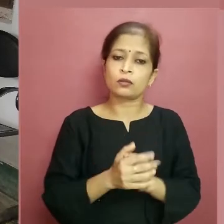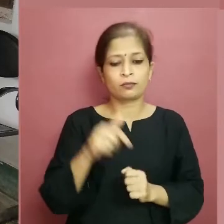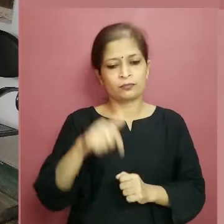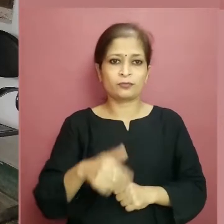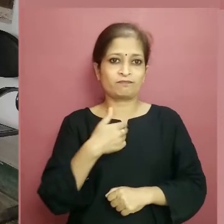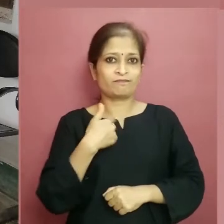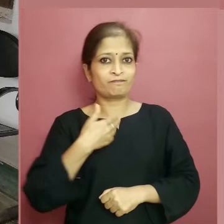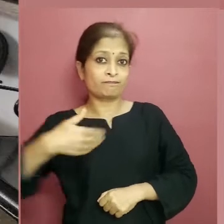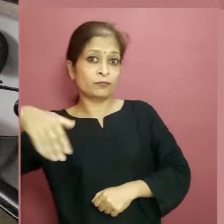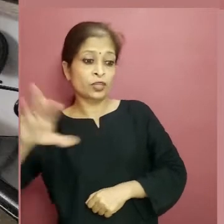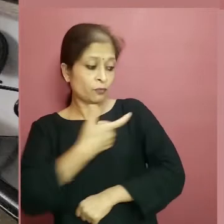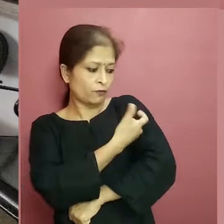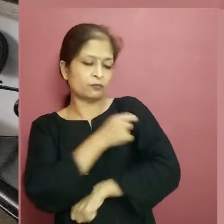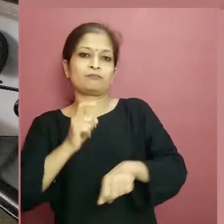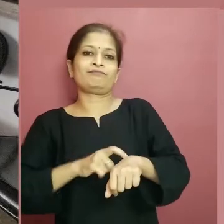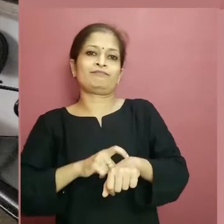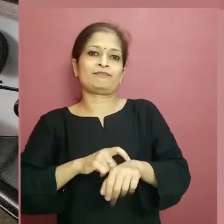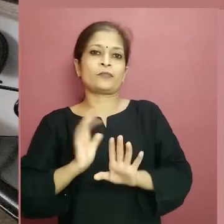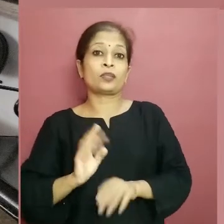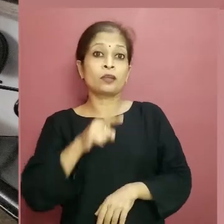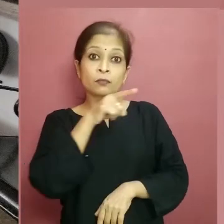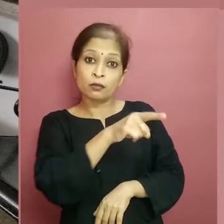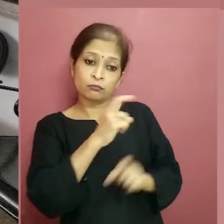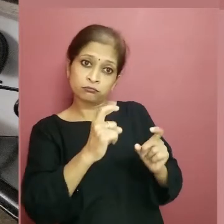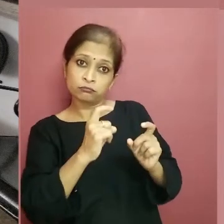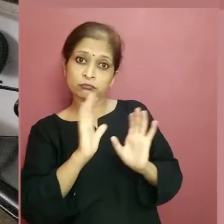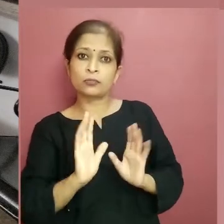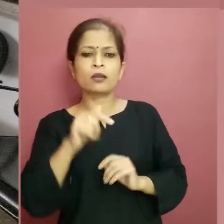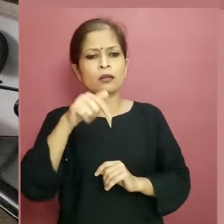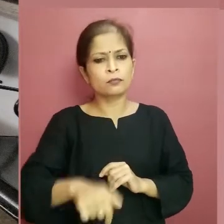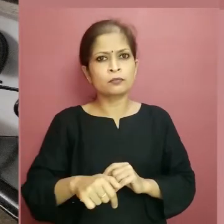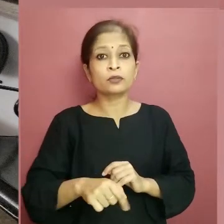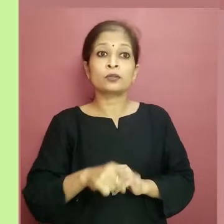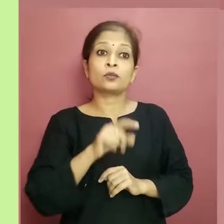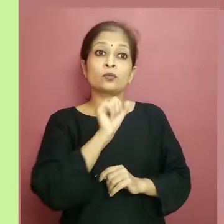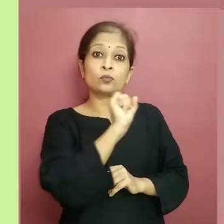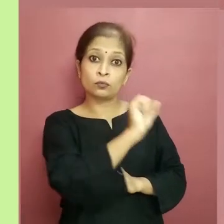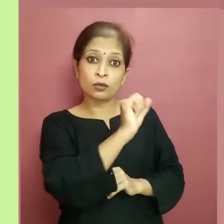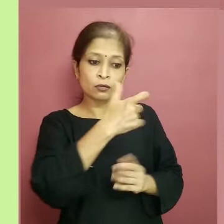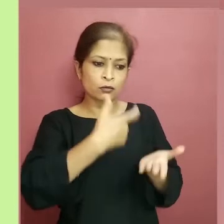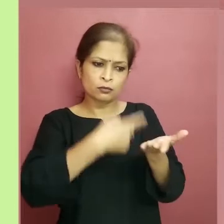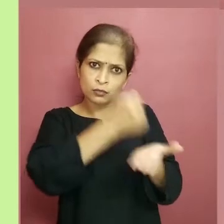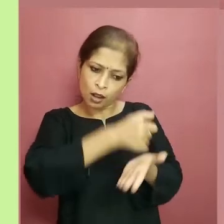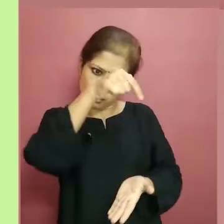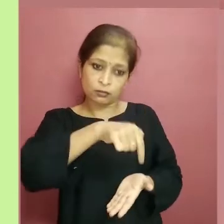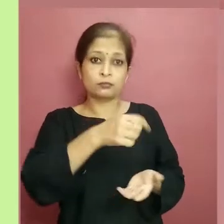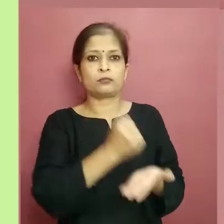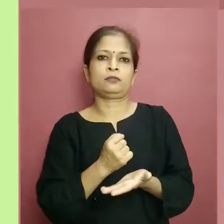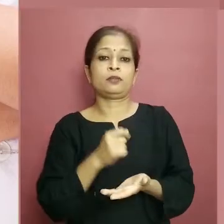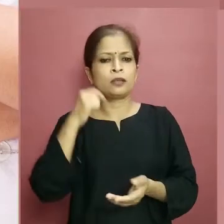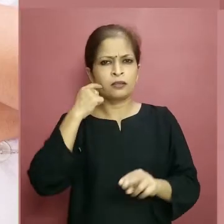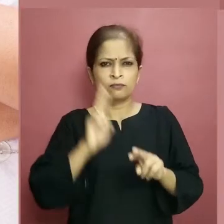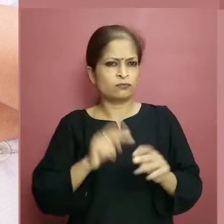का टाइम हो गया है। और हाँ, ध्यान रखना, अगर हो सके तो तुम आज ही रजिस्ट्रेशन करवा लो। ऑनलाइन नहीं करवा सकती हो तो